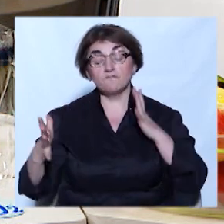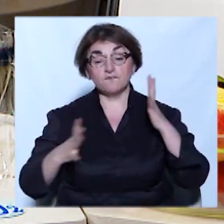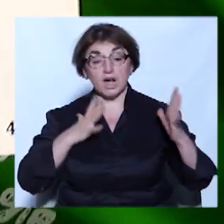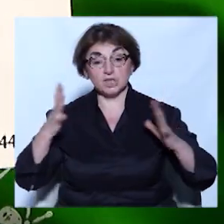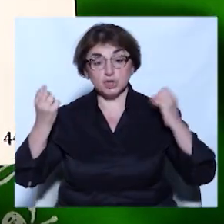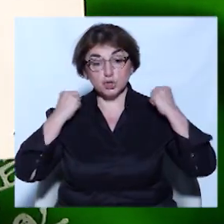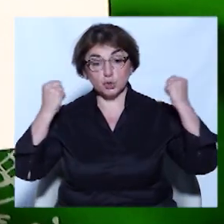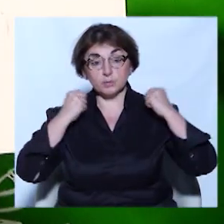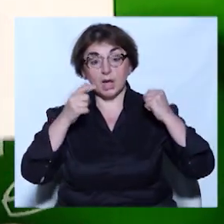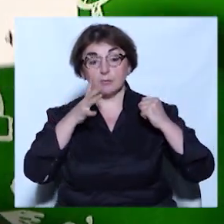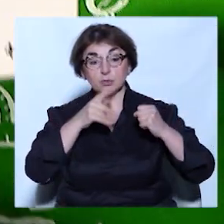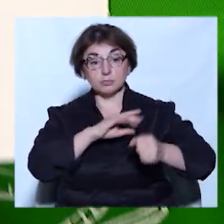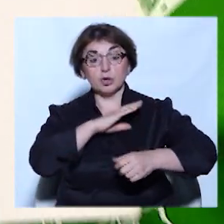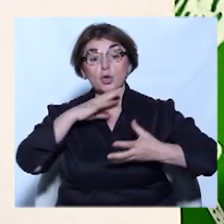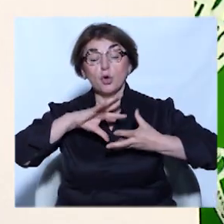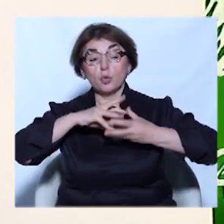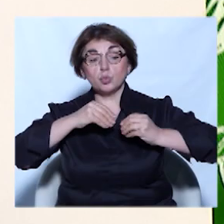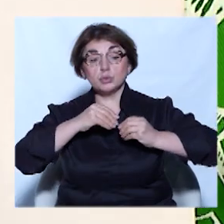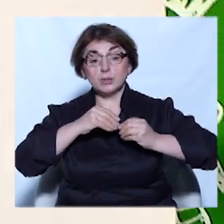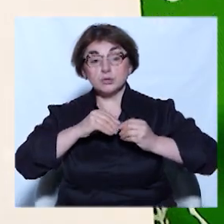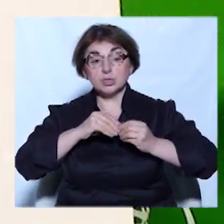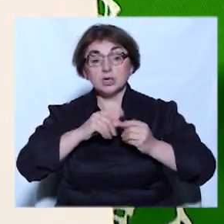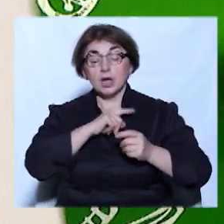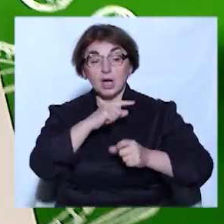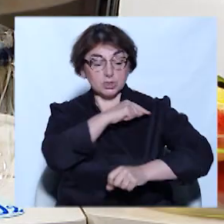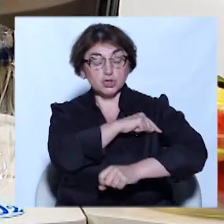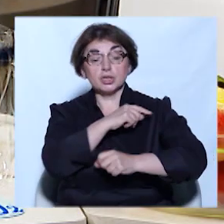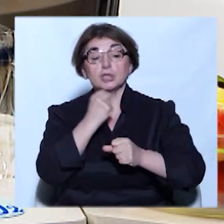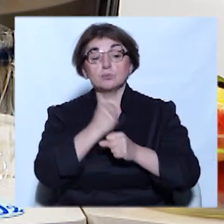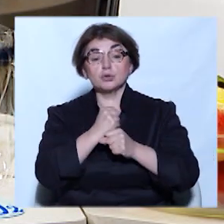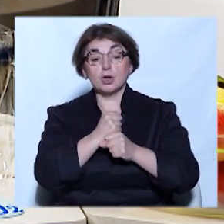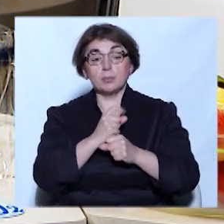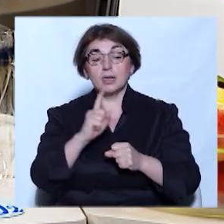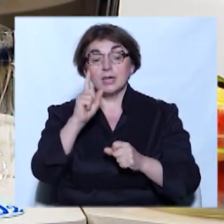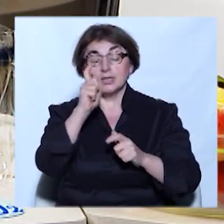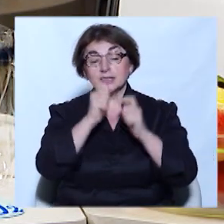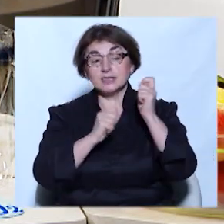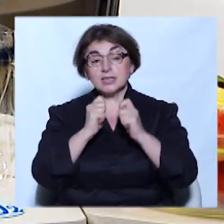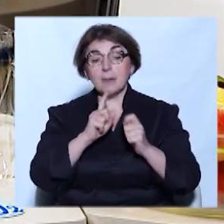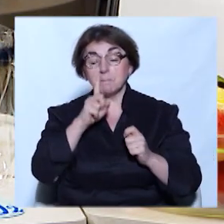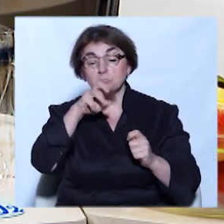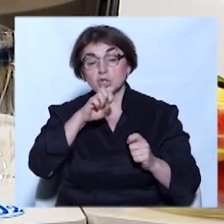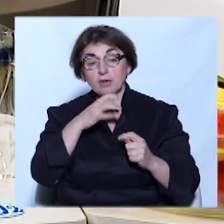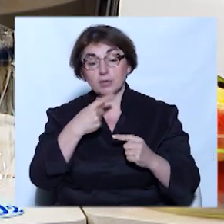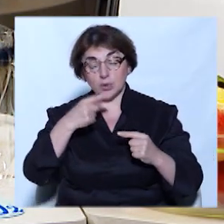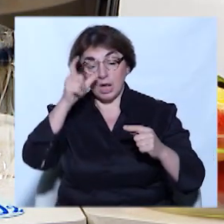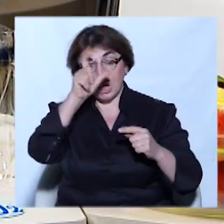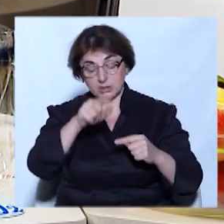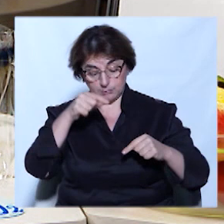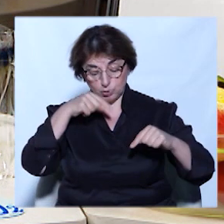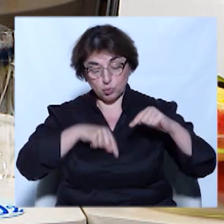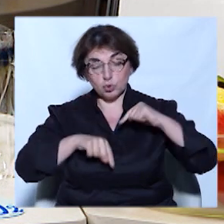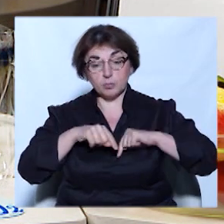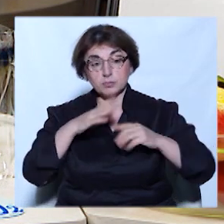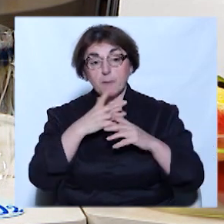დროს კუნთებში გამომუშავდება რძემჟავა და ისე მჟავები ჩვენს ორგანიზმშიც არის. მაგალითად,